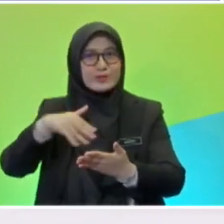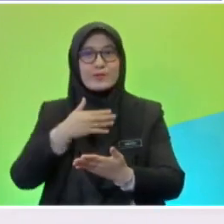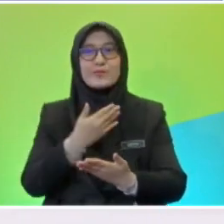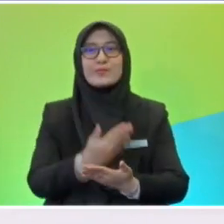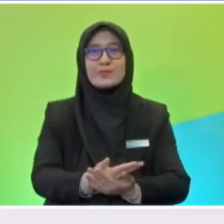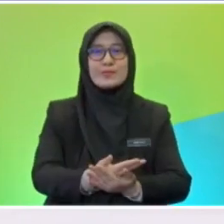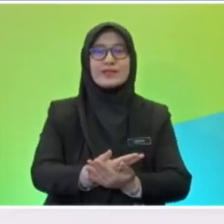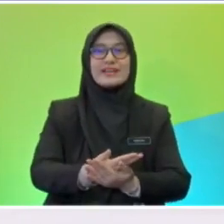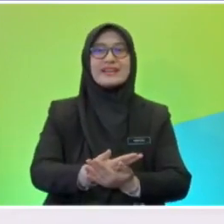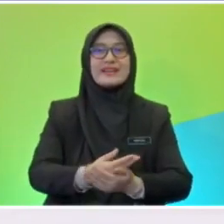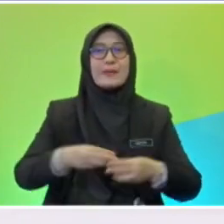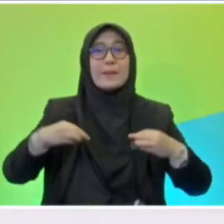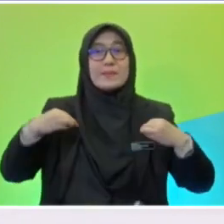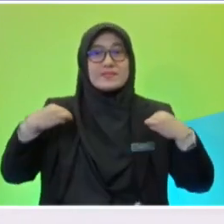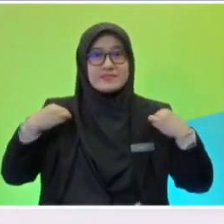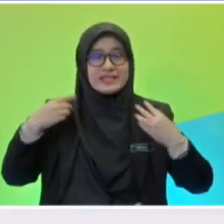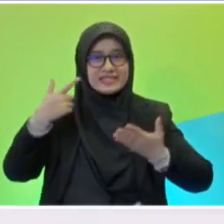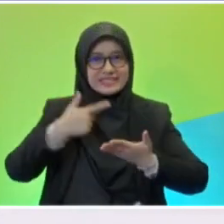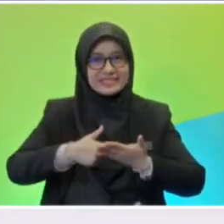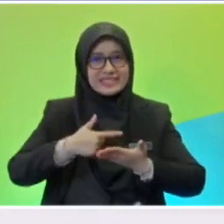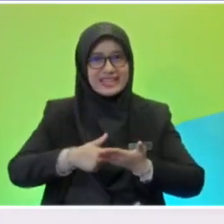masih lagi ya